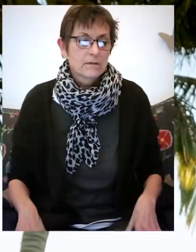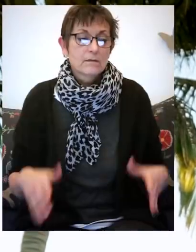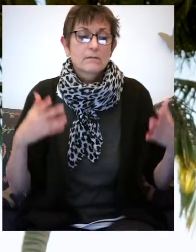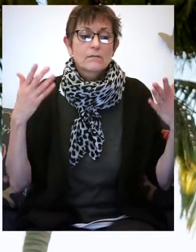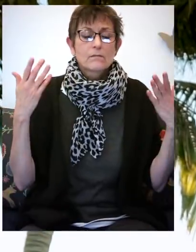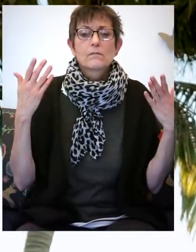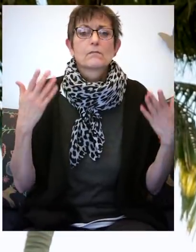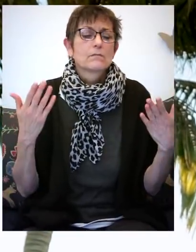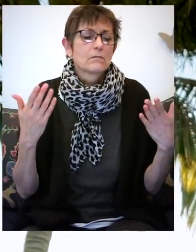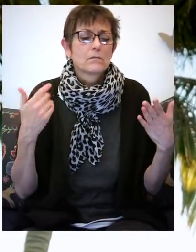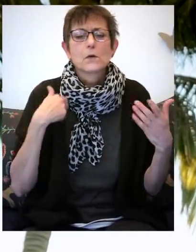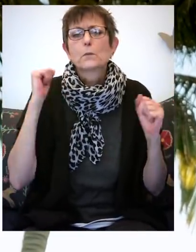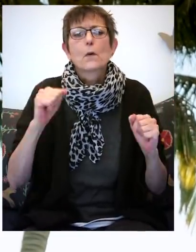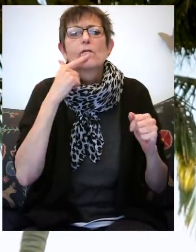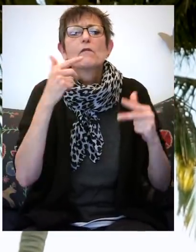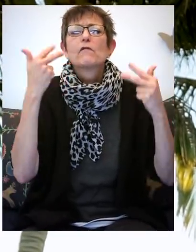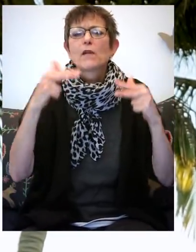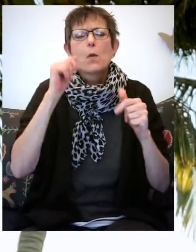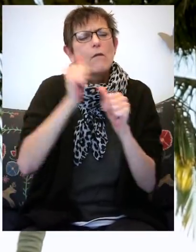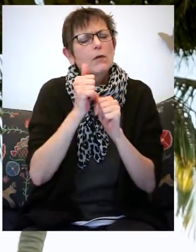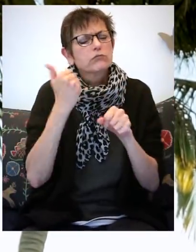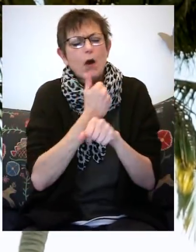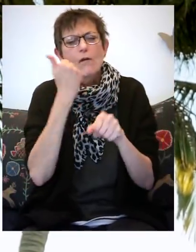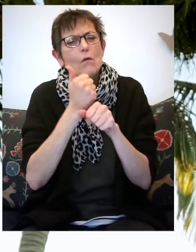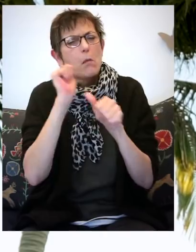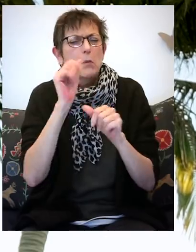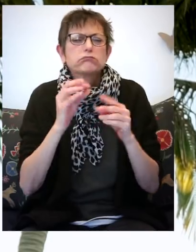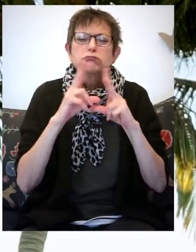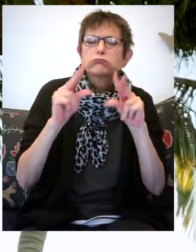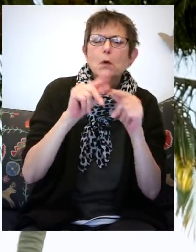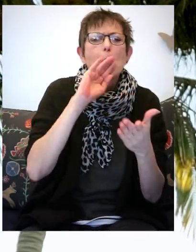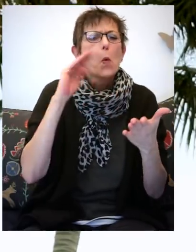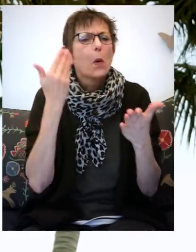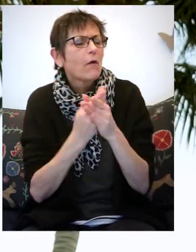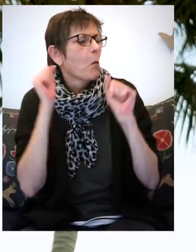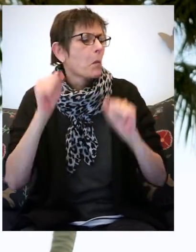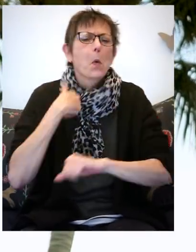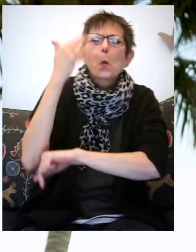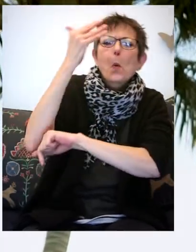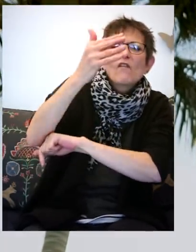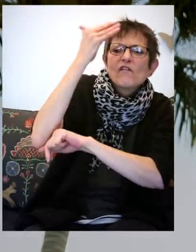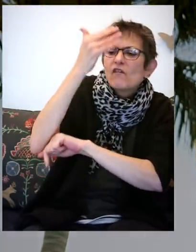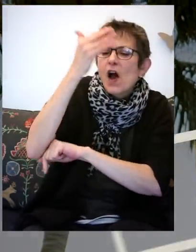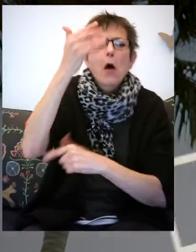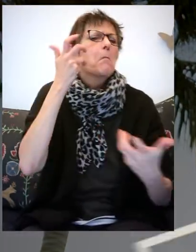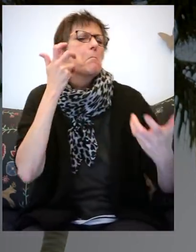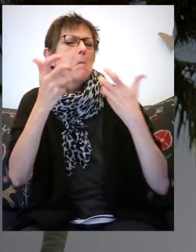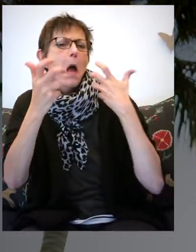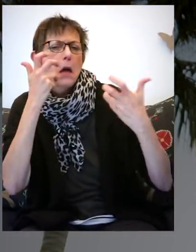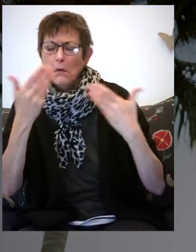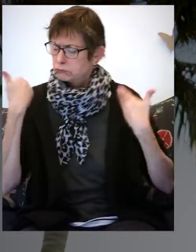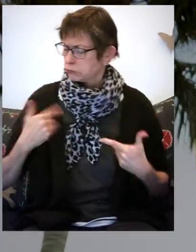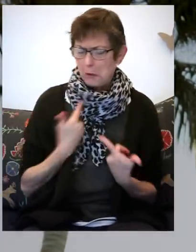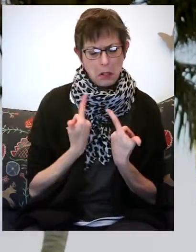dédicace des livres. De toute manière, je me rends toujours disponible à la fin, donc n'hésitez pas à passer, comme ça on peut se rencontrer et discuter ensemble. La prochaine conférence, c'est le 19 janvier à